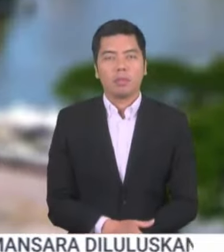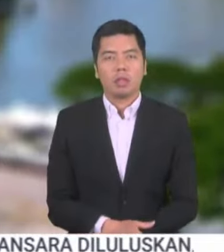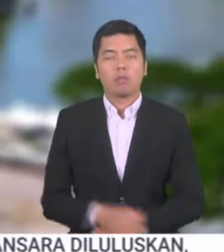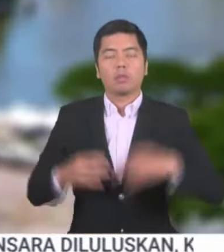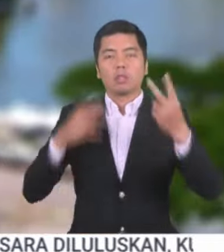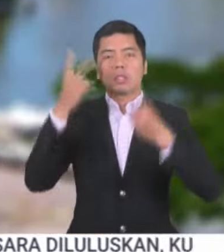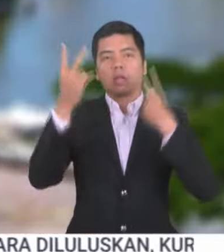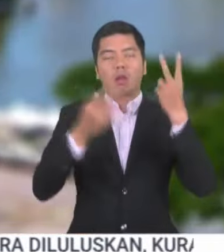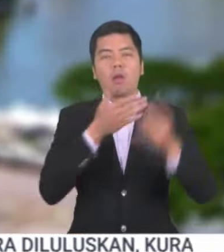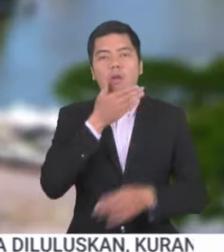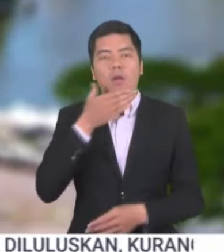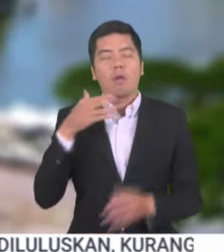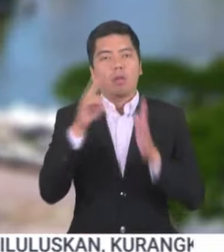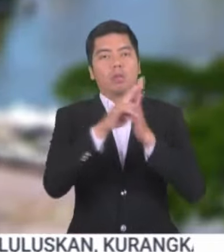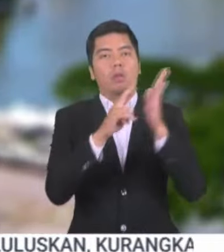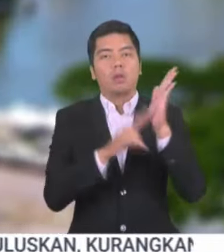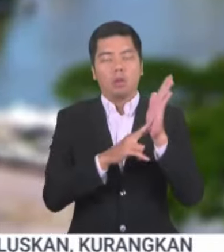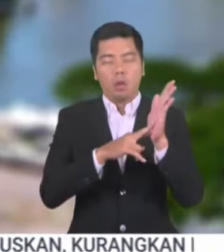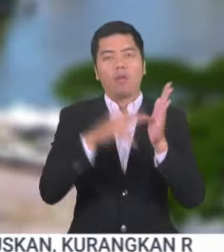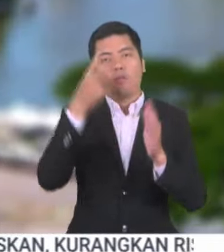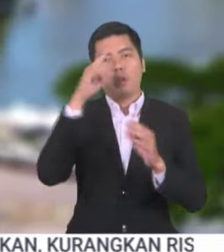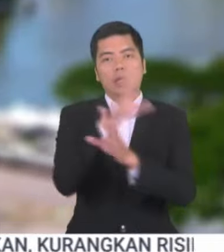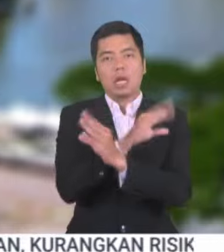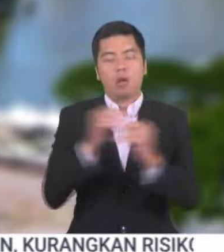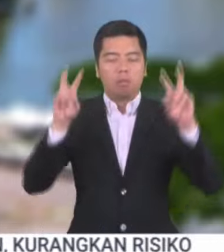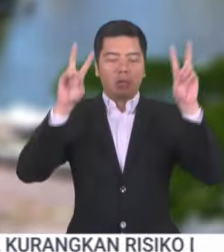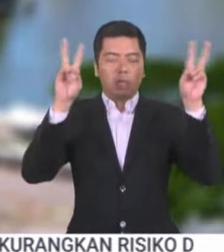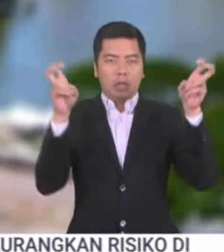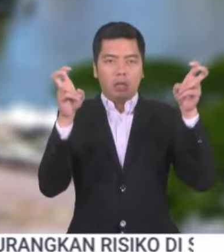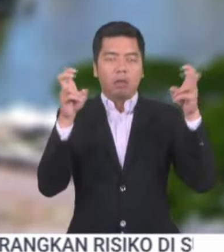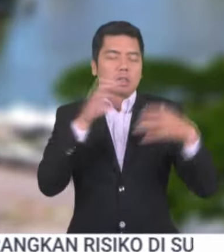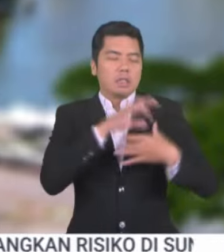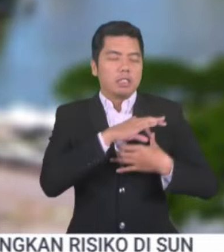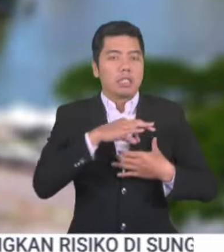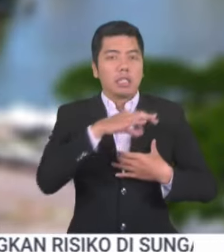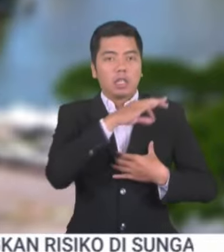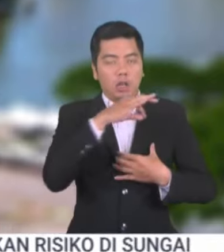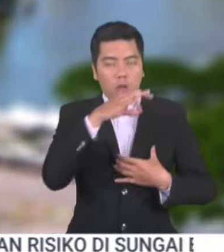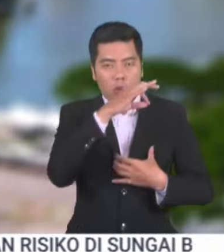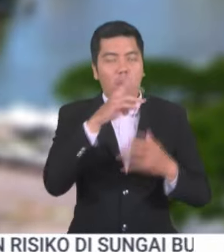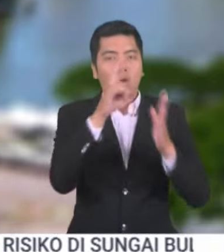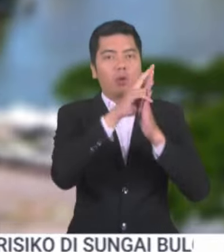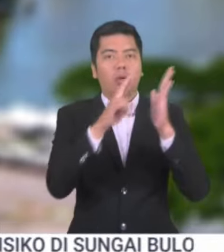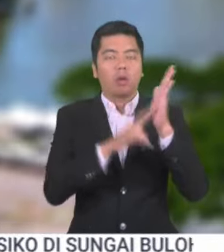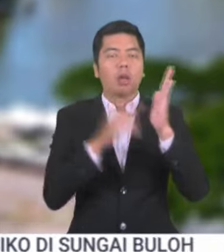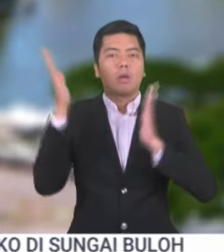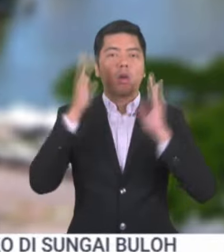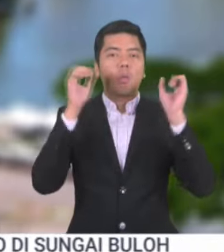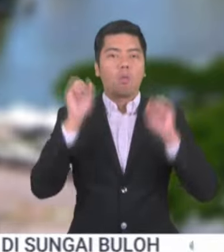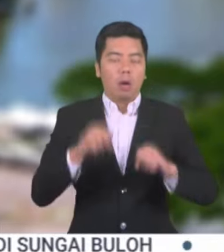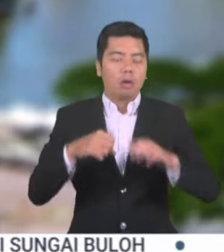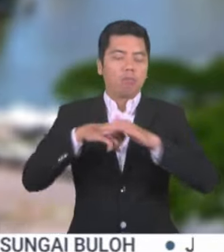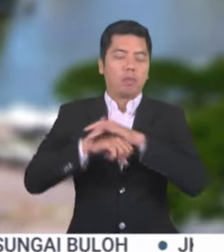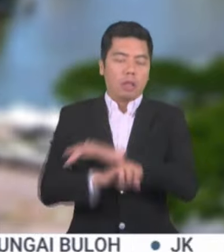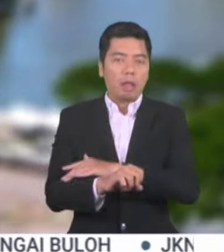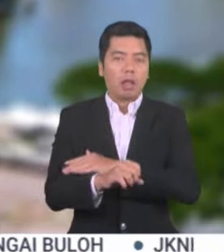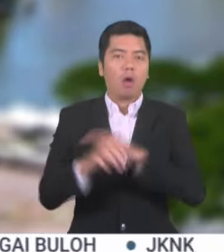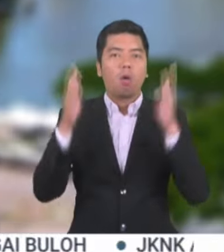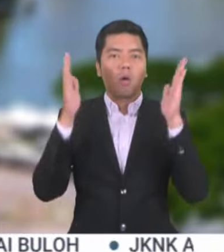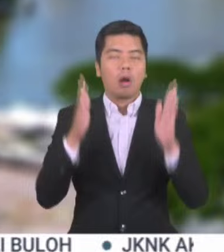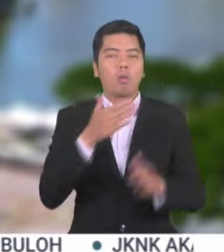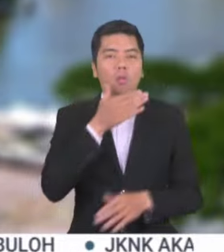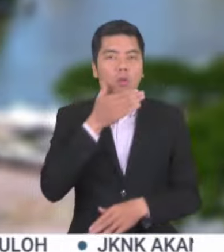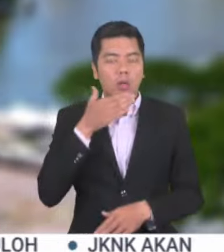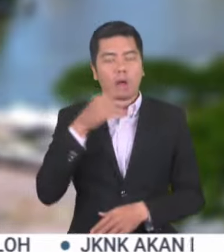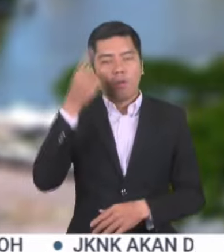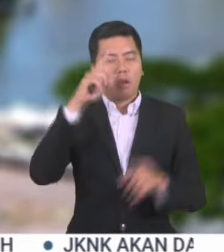Jelajah Belia Rukun Negara Zon Sarawak yang bertemakan menjiwai rukun negara diharap dapat melahirkan generasi belia yang